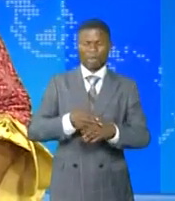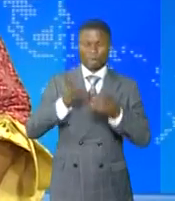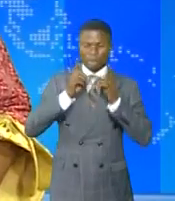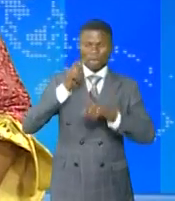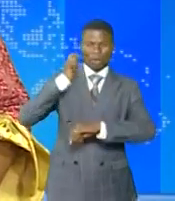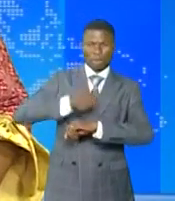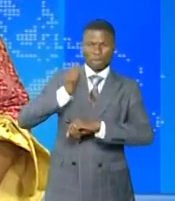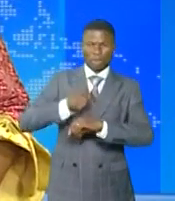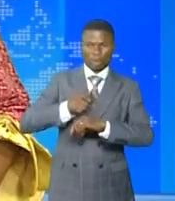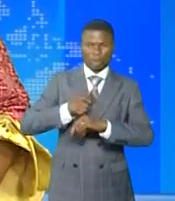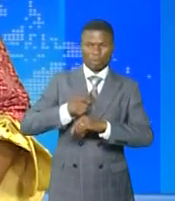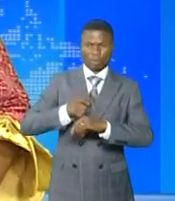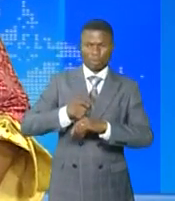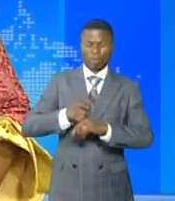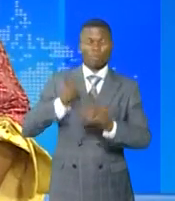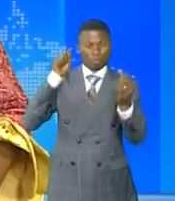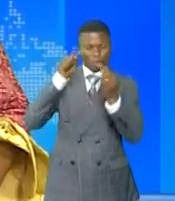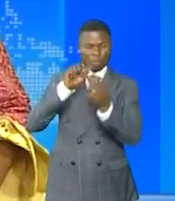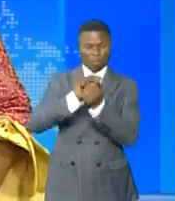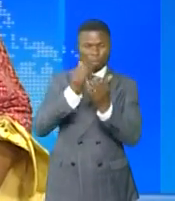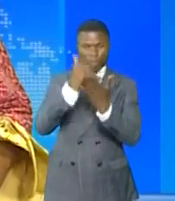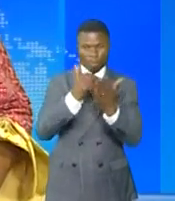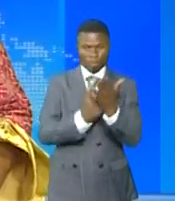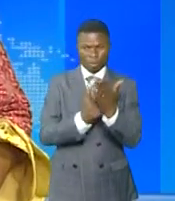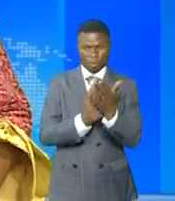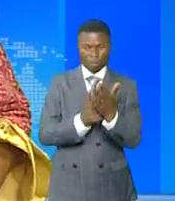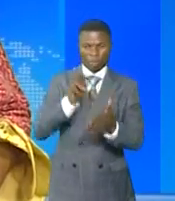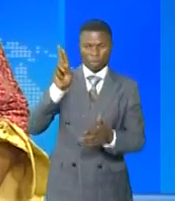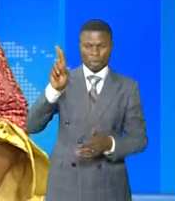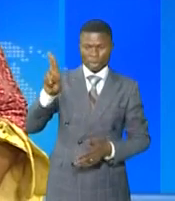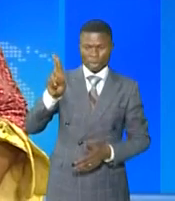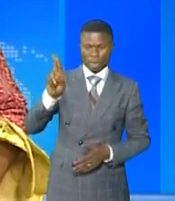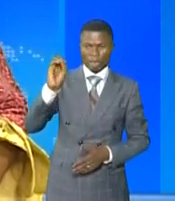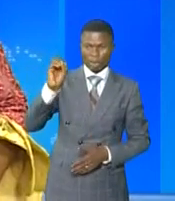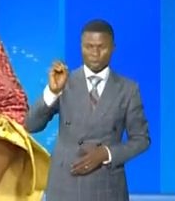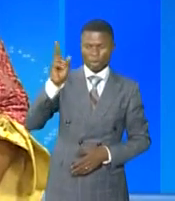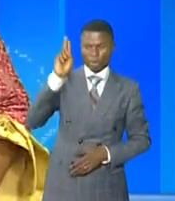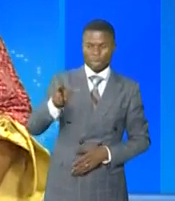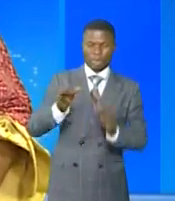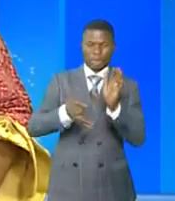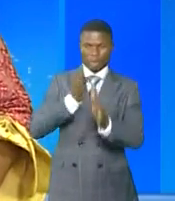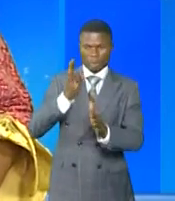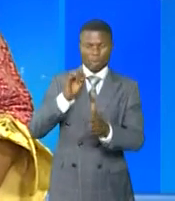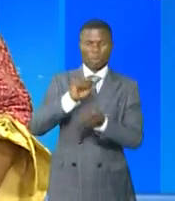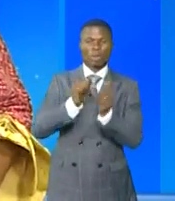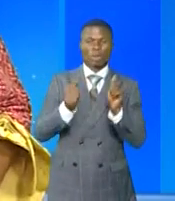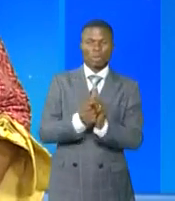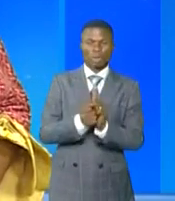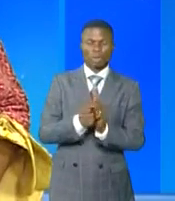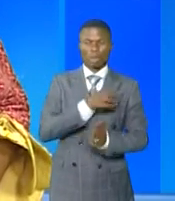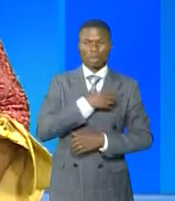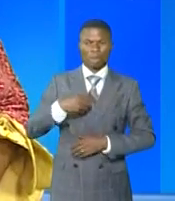sera appelée à la cause aussi après. ROR 213, affaire, mesdames et